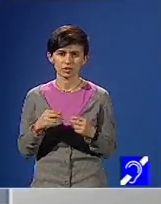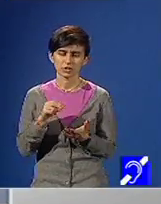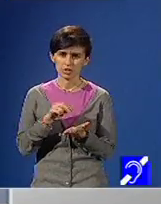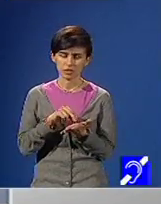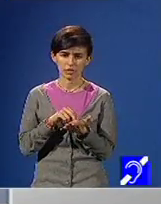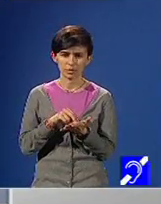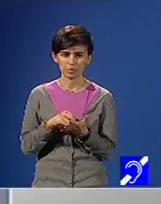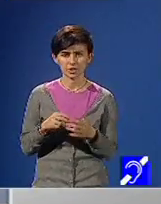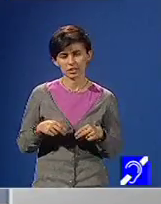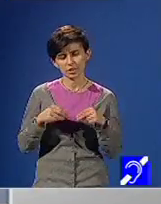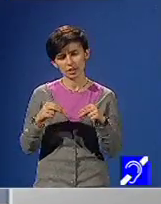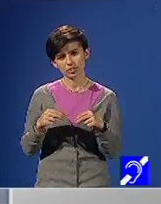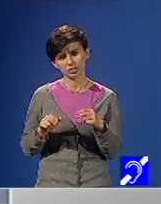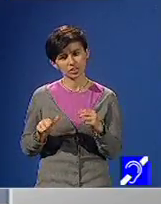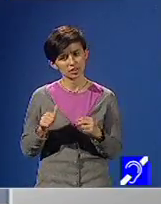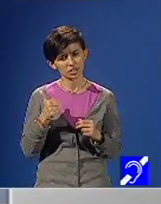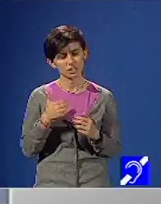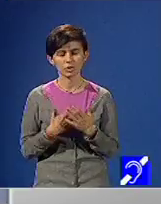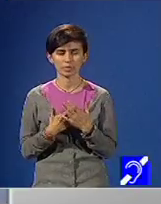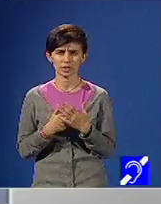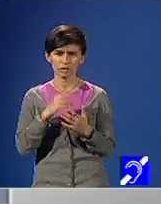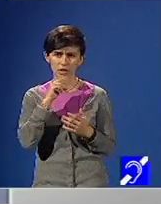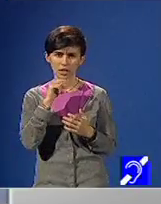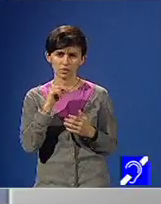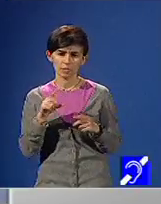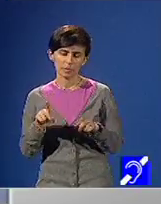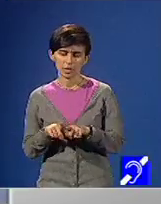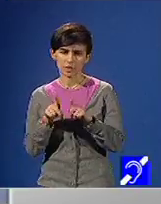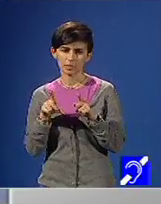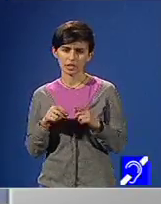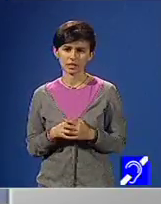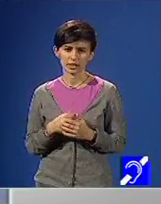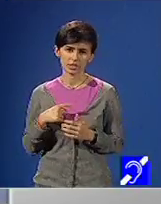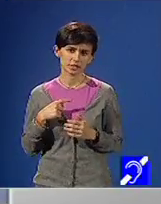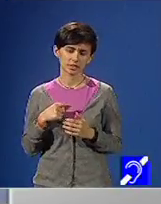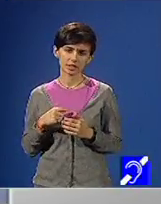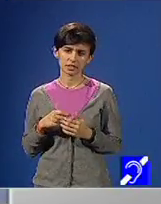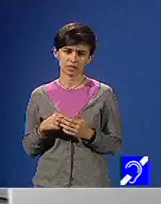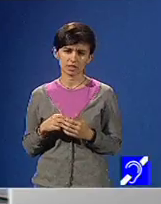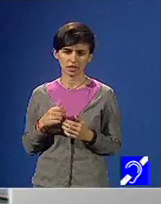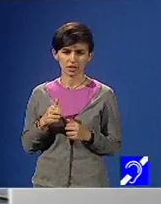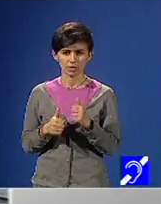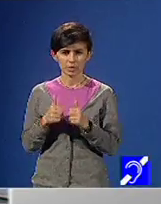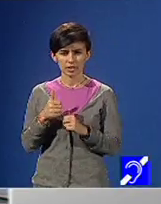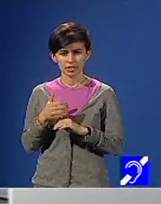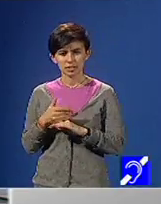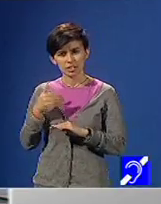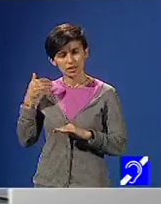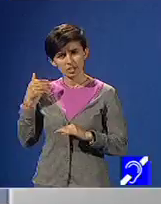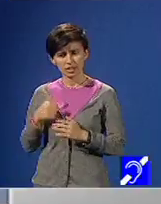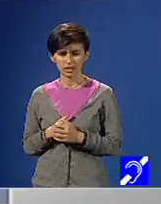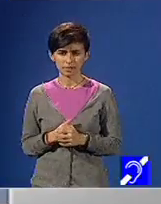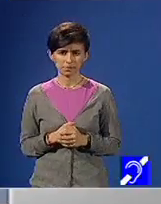propuneți să ajungeți acum din nou, pentru că o să vorbim imediat, sunteți cumva în pre marile competiții, nu-i așa? În primul